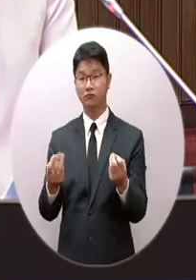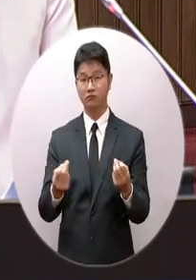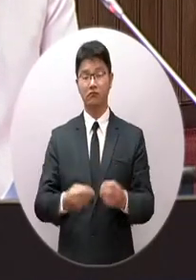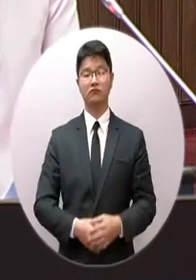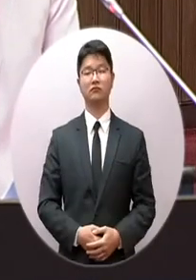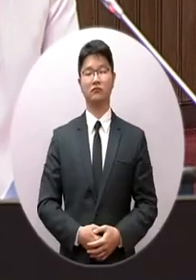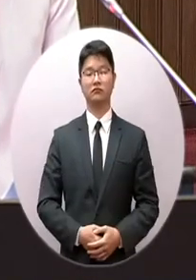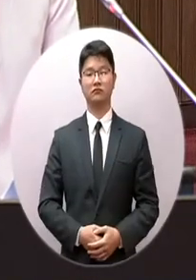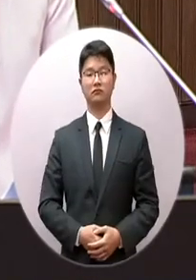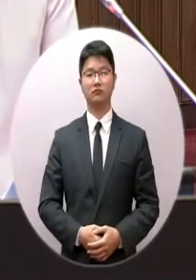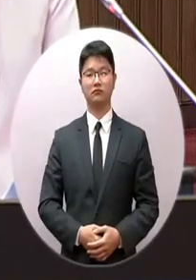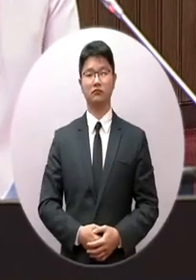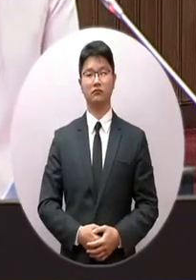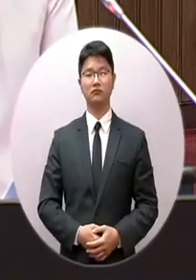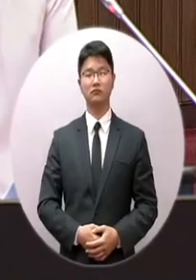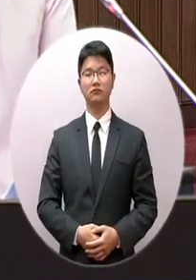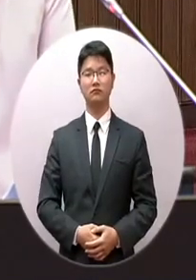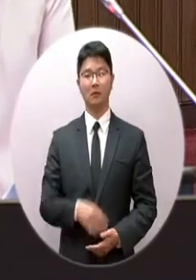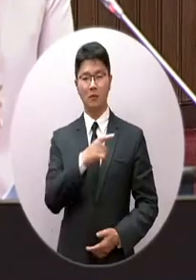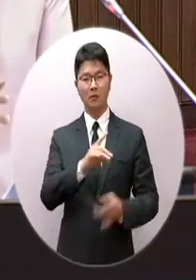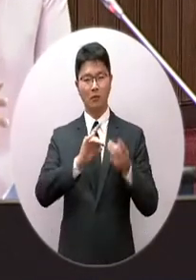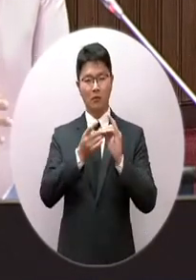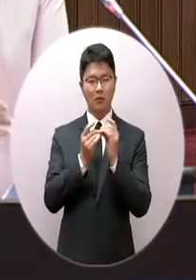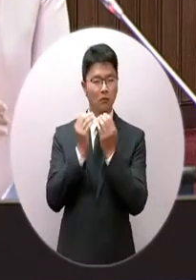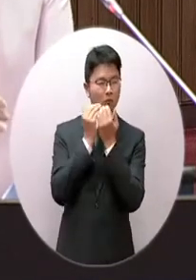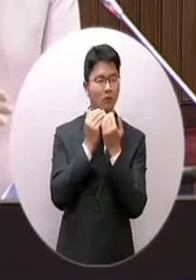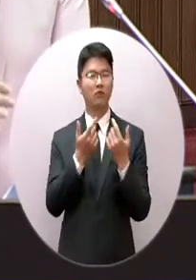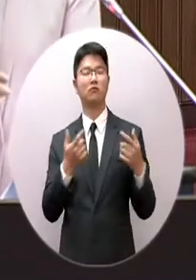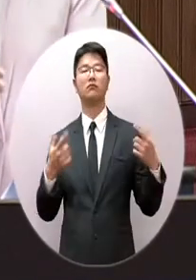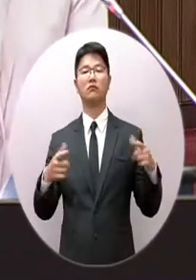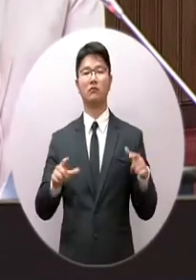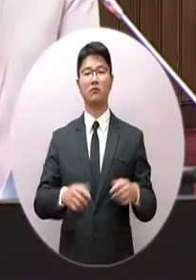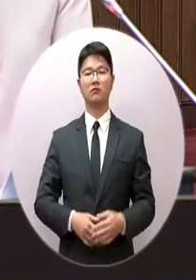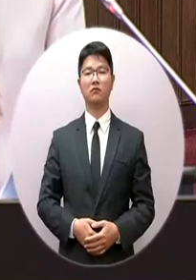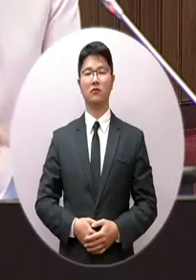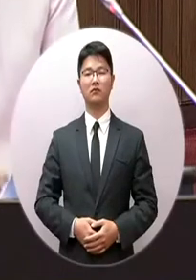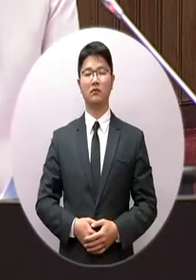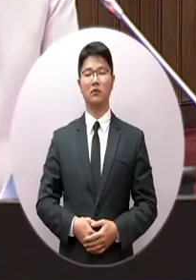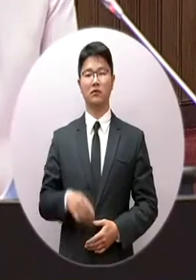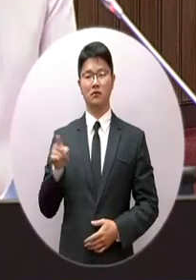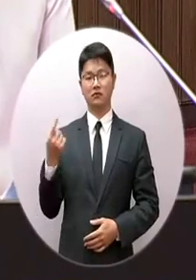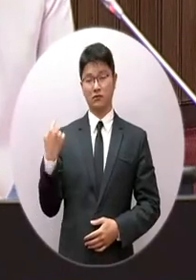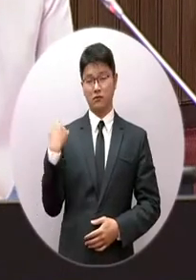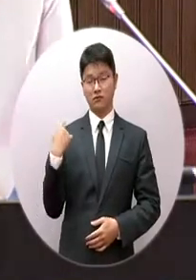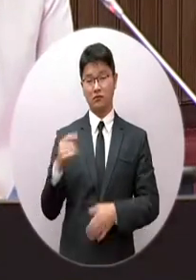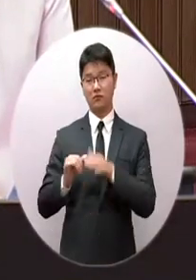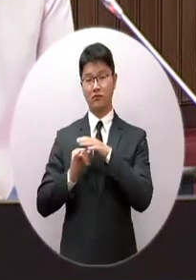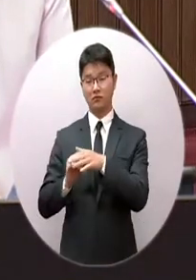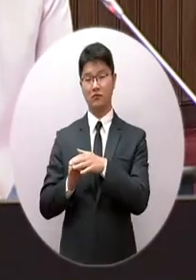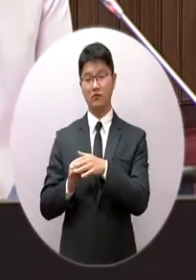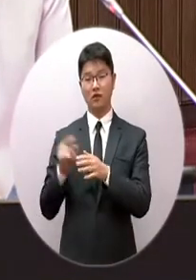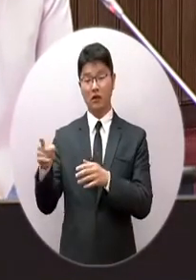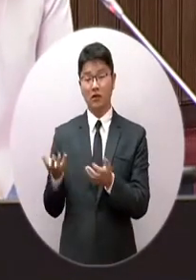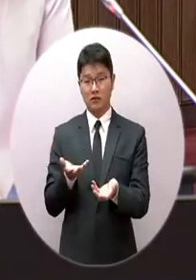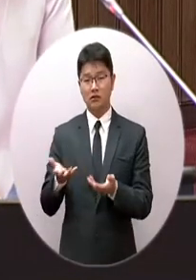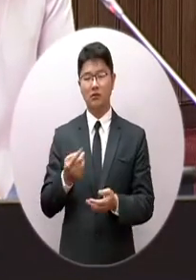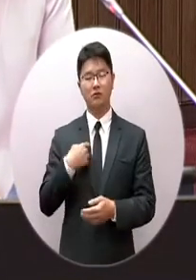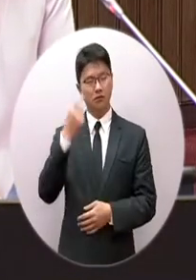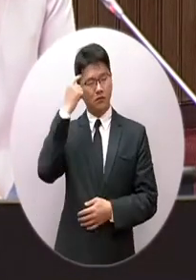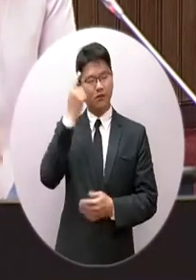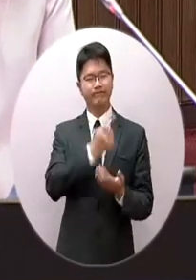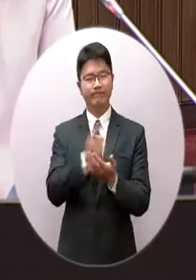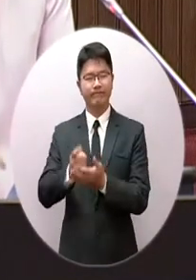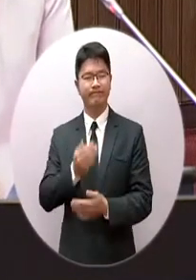席。当然了，应该不是故意回避哈、哦。那妙上校的离世，我相信大家都非常的不